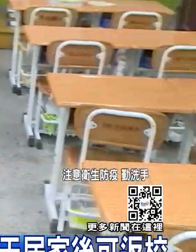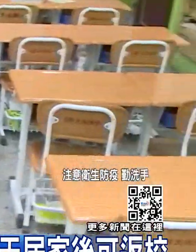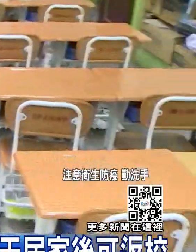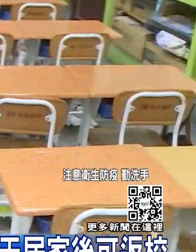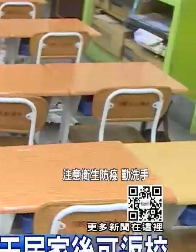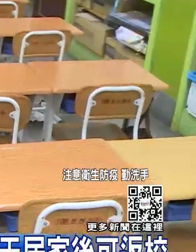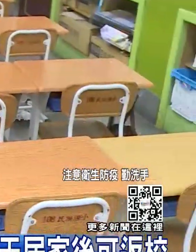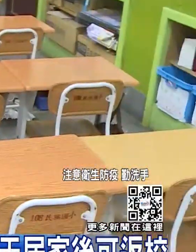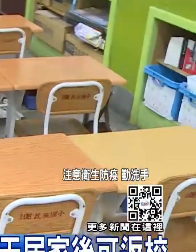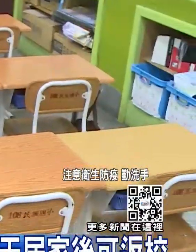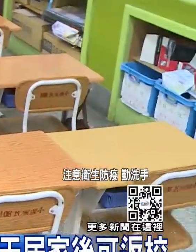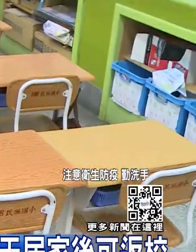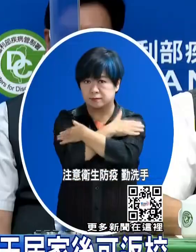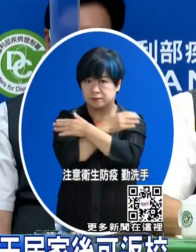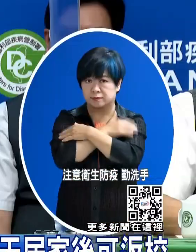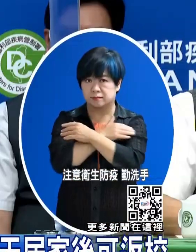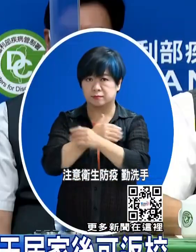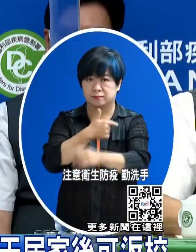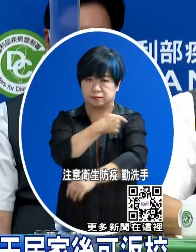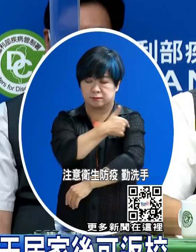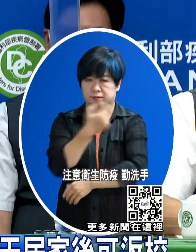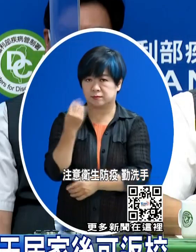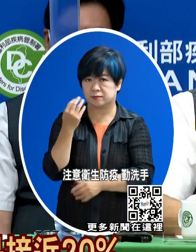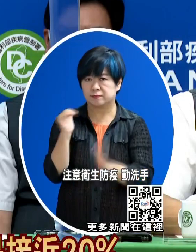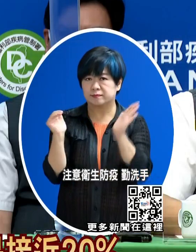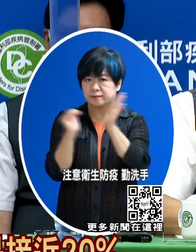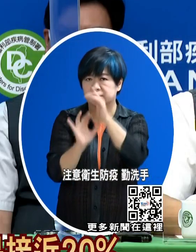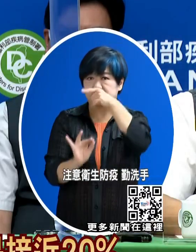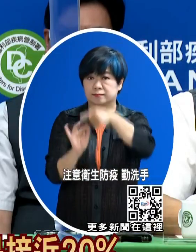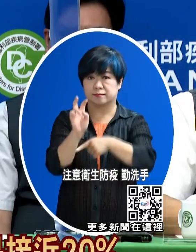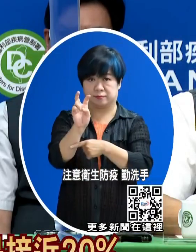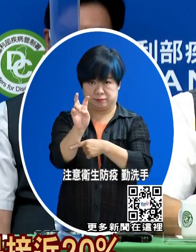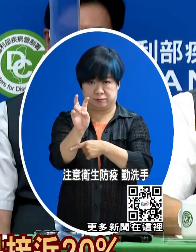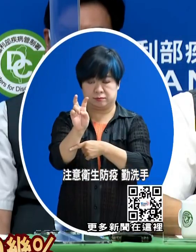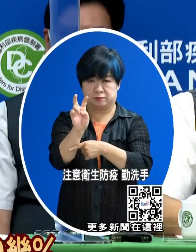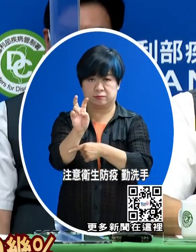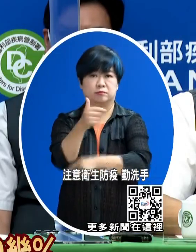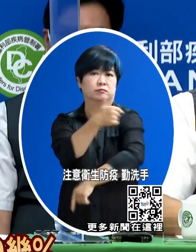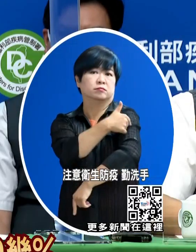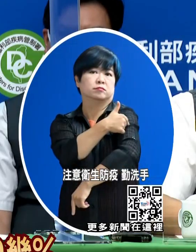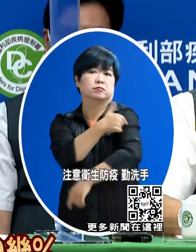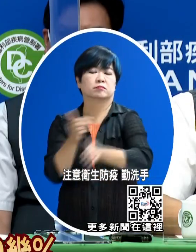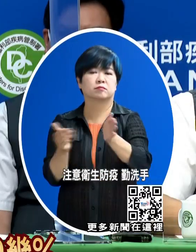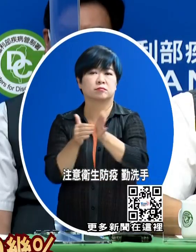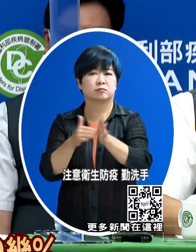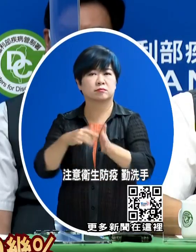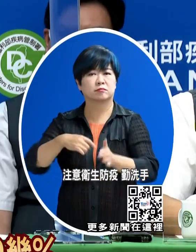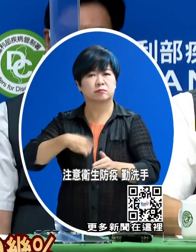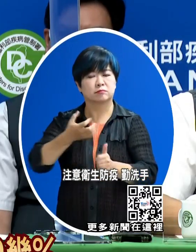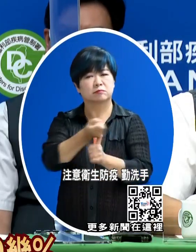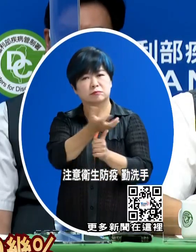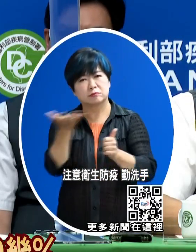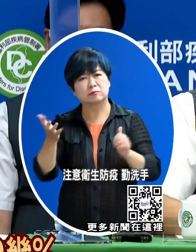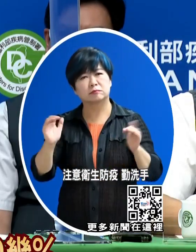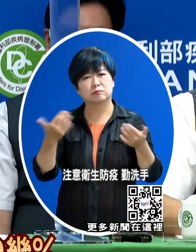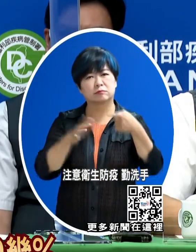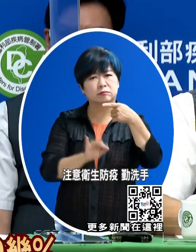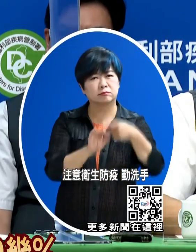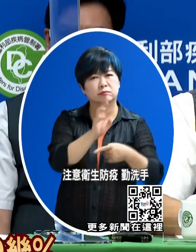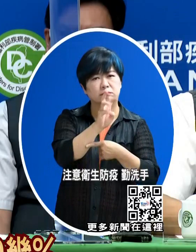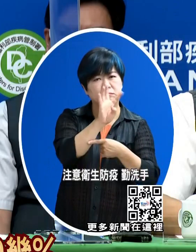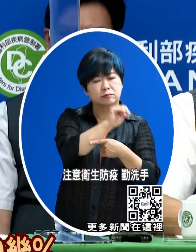覆盖率也设下开学目标， 大概是接近 20%， 那我们自然感染大概30%几，所以应该